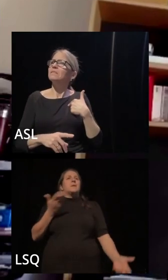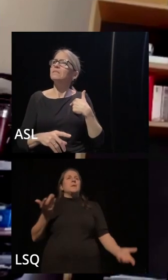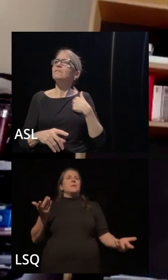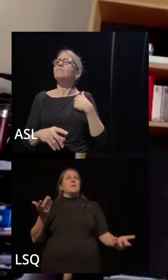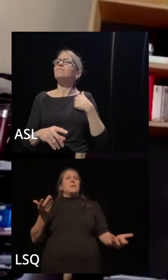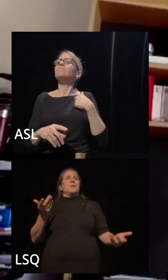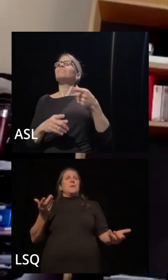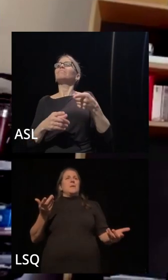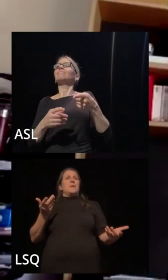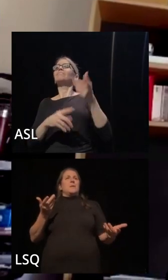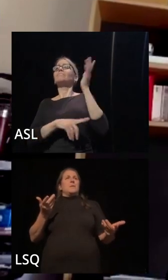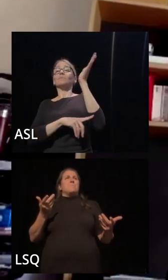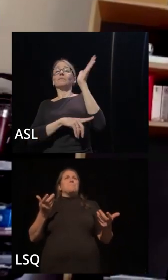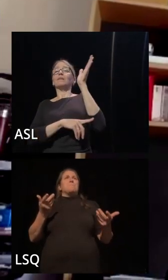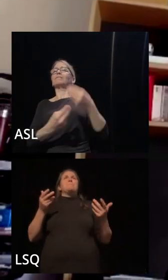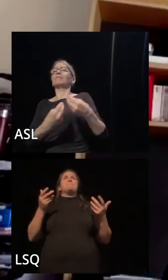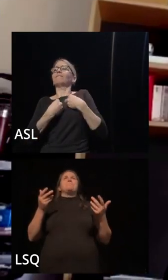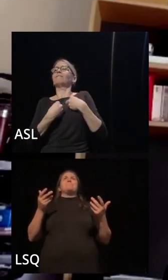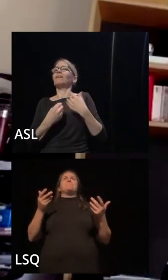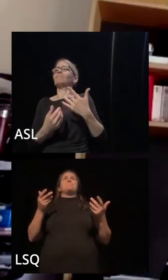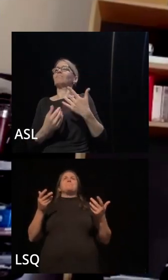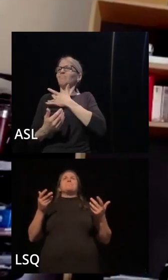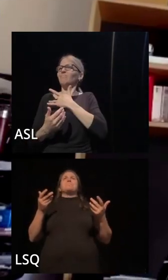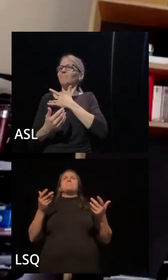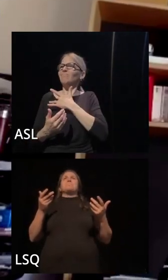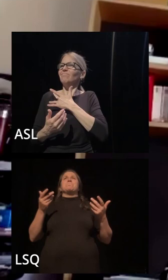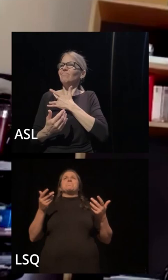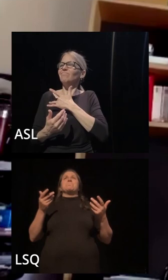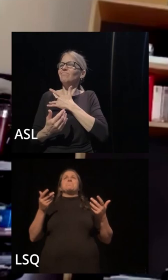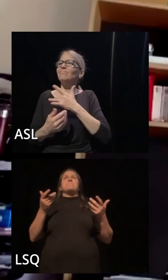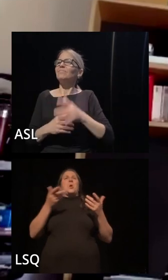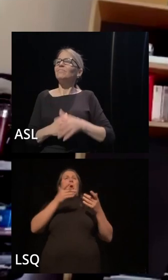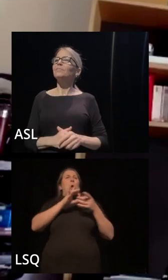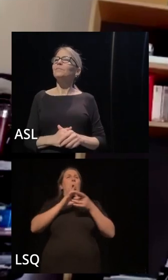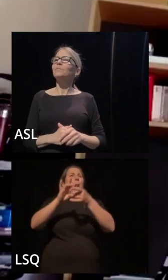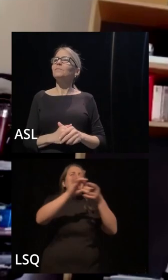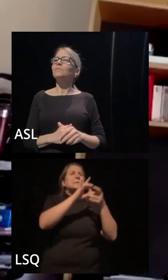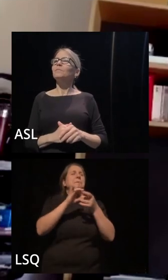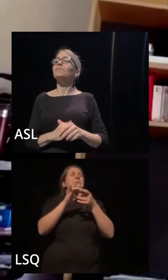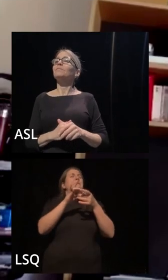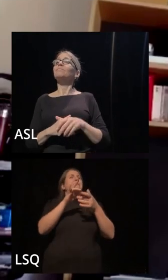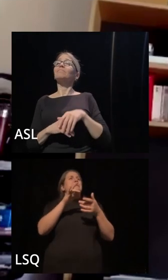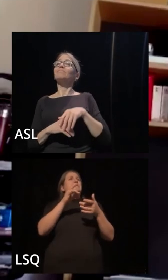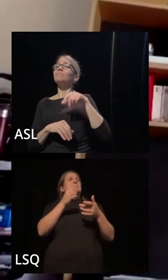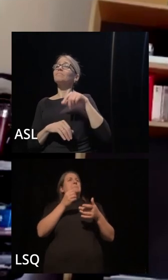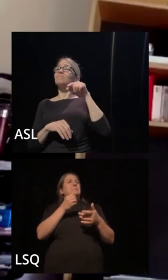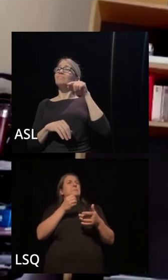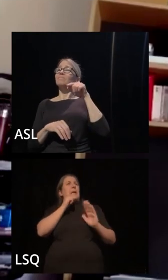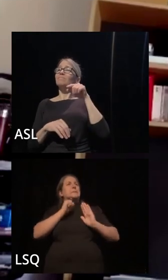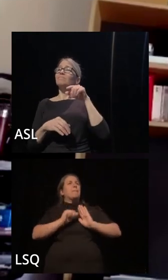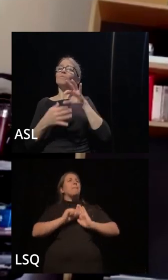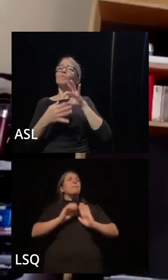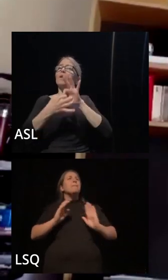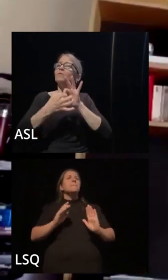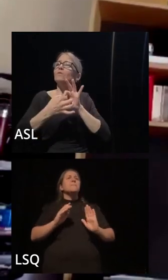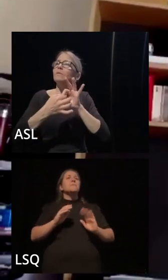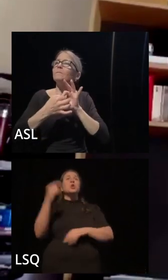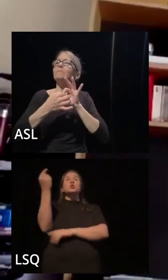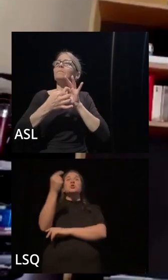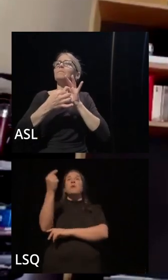aussi dans une intimité de personnes, de jeux collectifs. Quand j'entends Geneviève, je me dis, mais waouh,